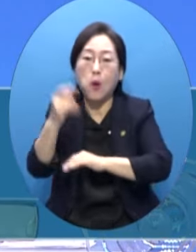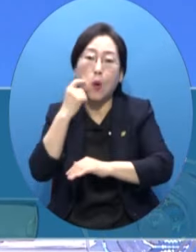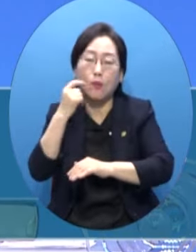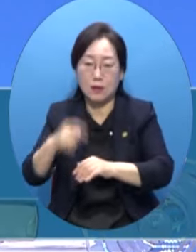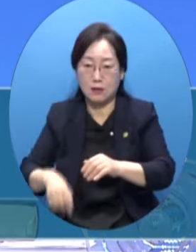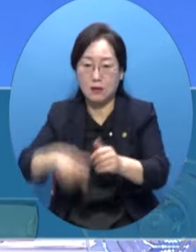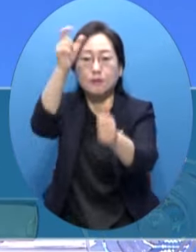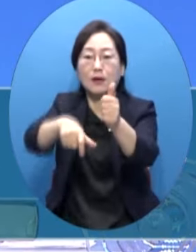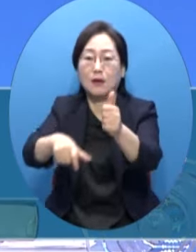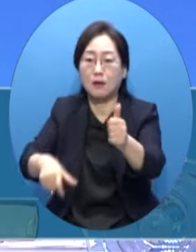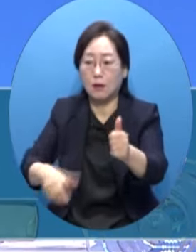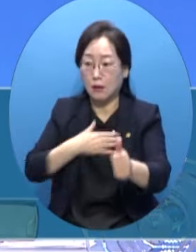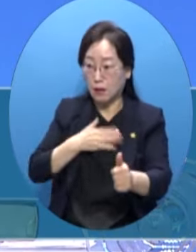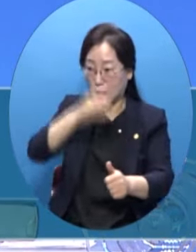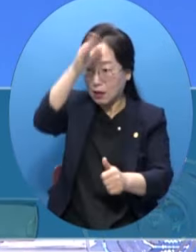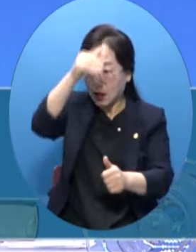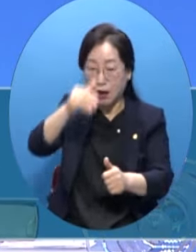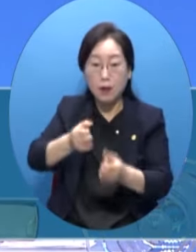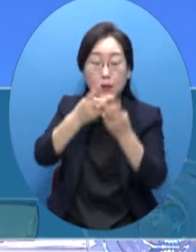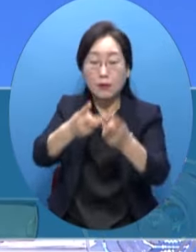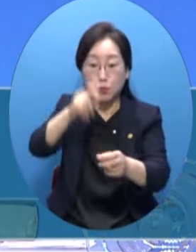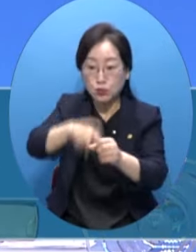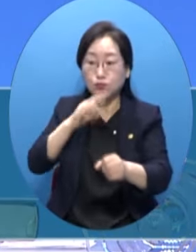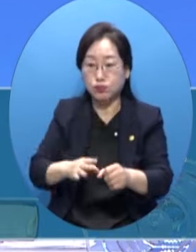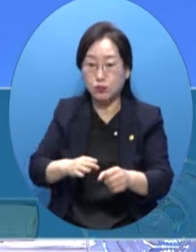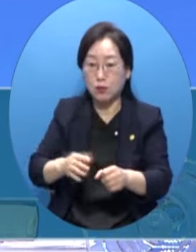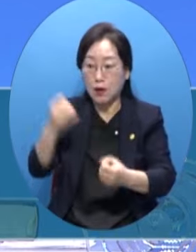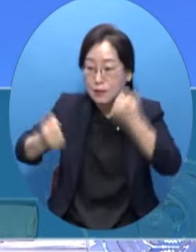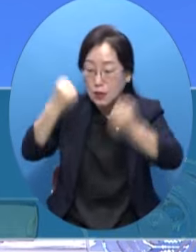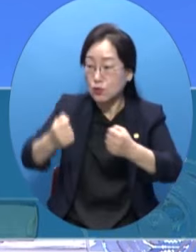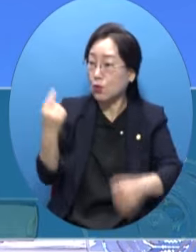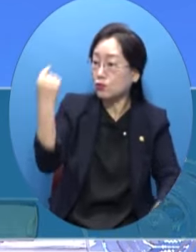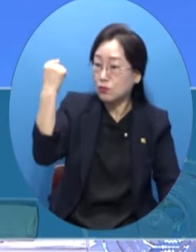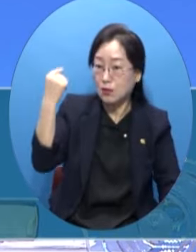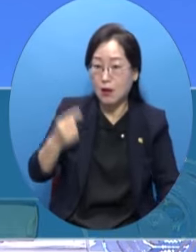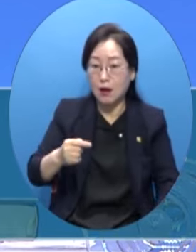없는데 자전거로 들이받은 애들이 차를